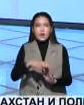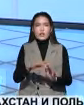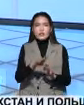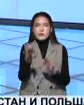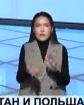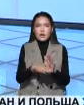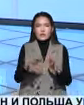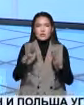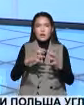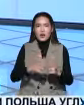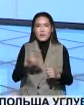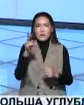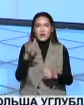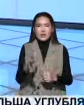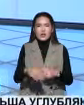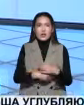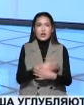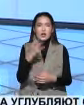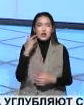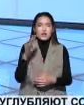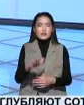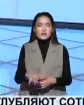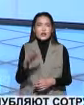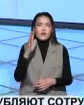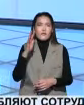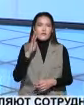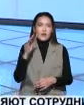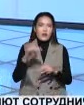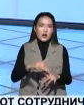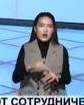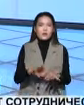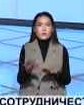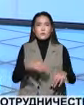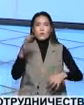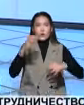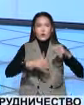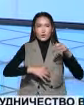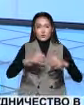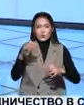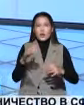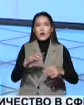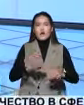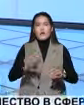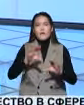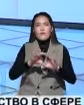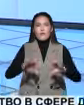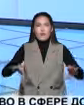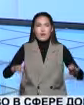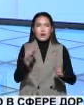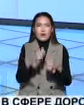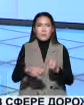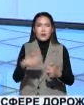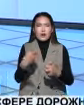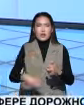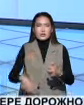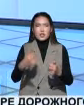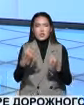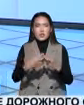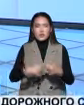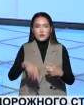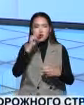жалуются жители нового ЖК в Алматы. Помещение заливает водой не только после дождя. Водопроводные трубы постоянно лопаются. Люди считают, что